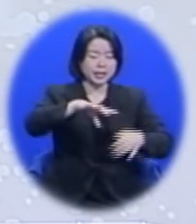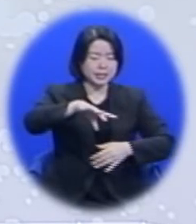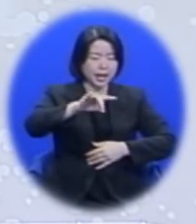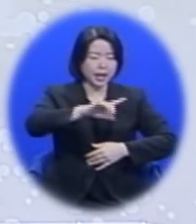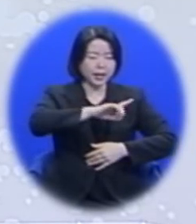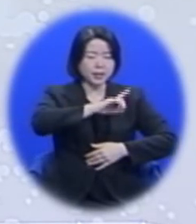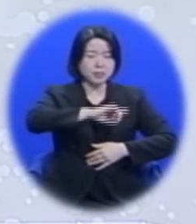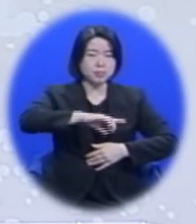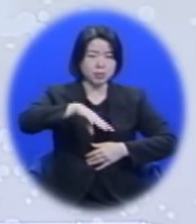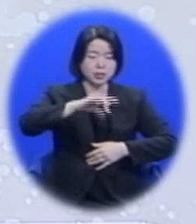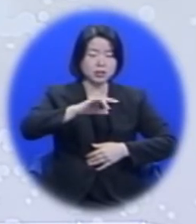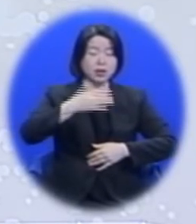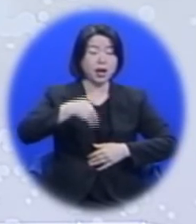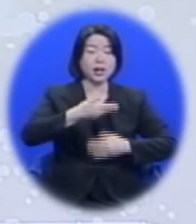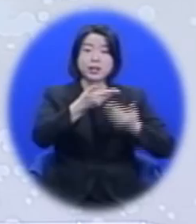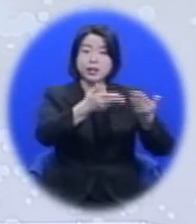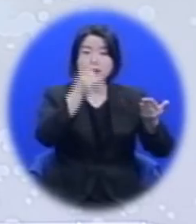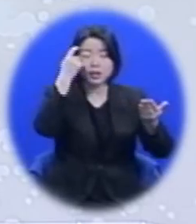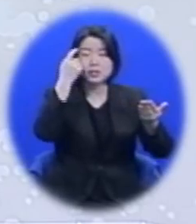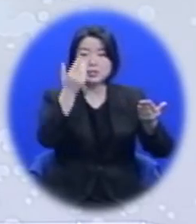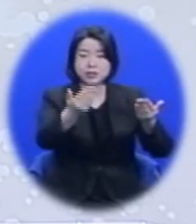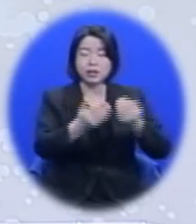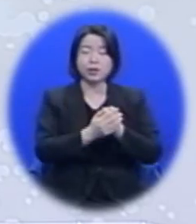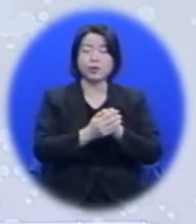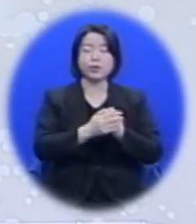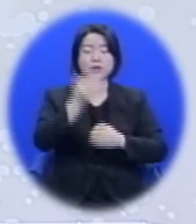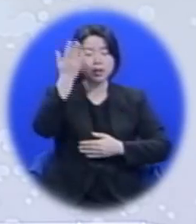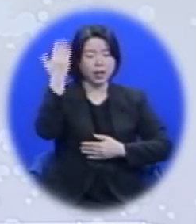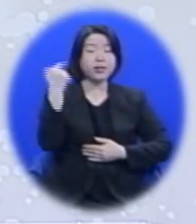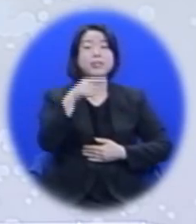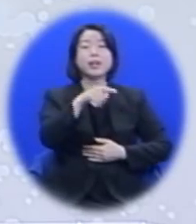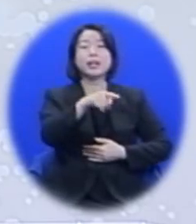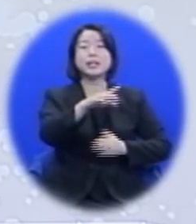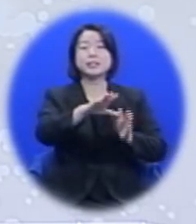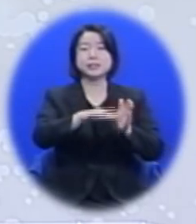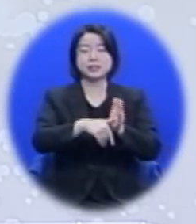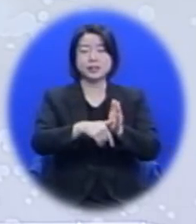알게 하셨을까요? 그때 당시에 목자들은